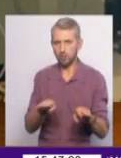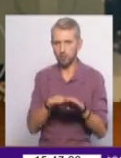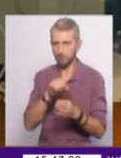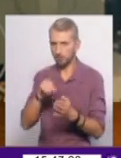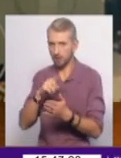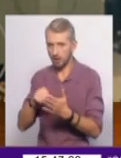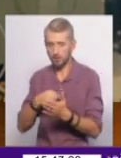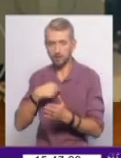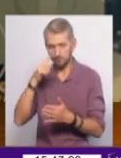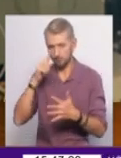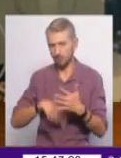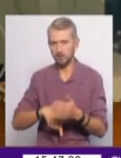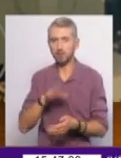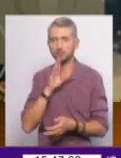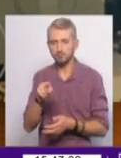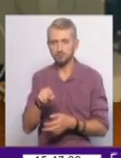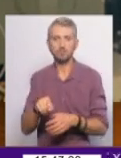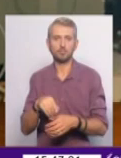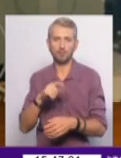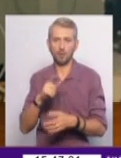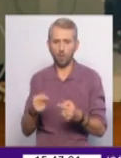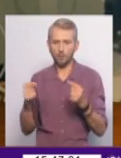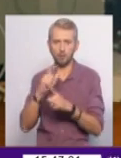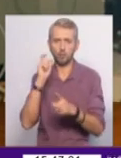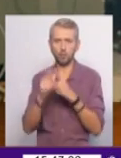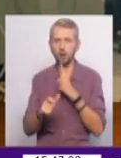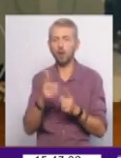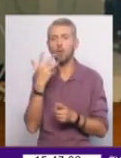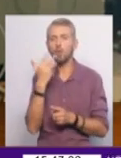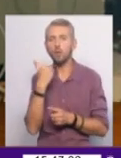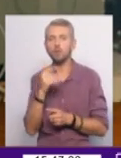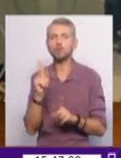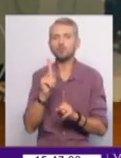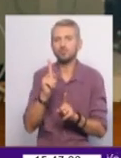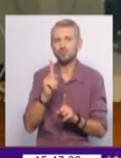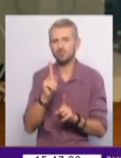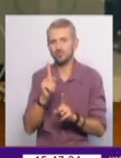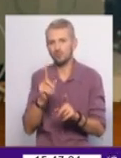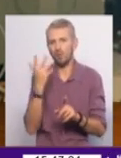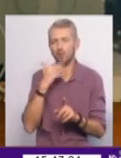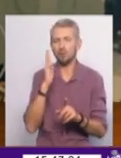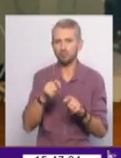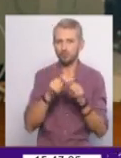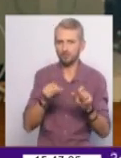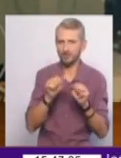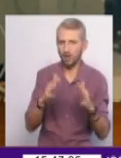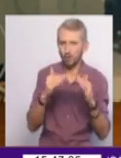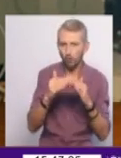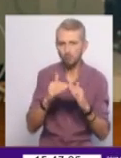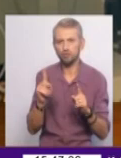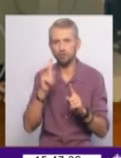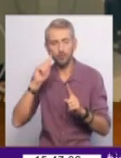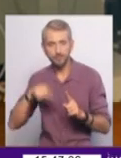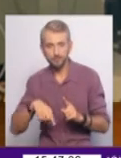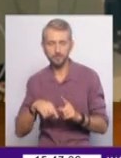я переконана, що вона дасть вам конкретну відповідь з приводу термінів і, можливо, що відомо там з приводу цієї ситуації. Тож, будь ласка,